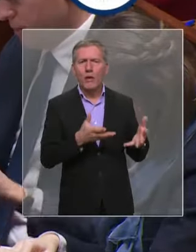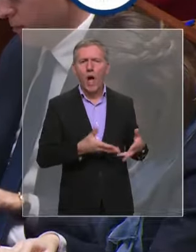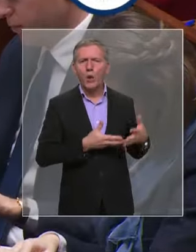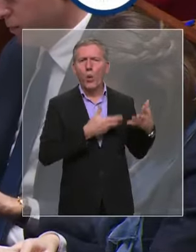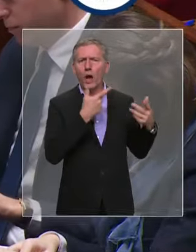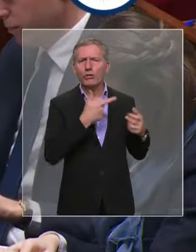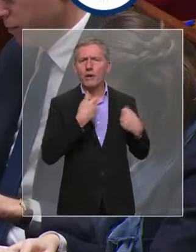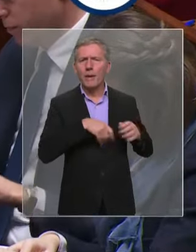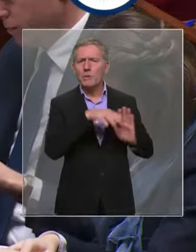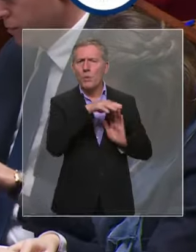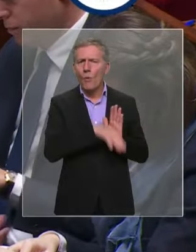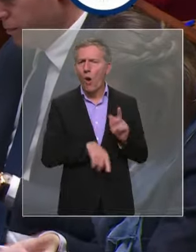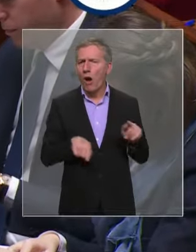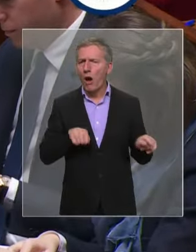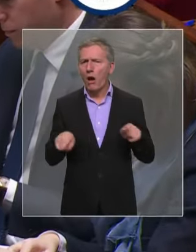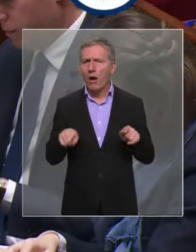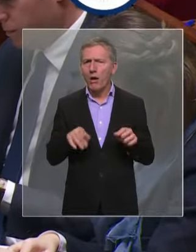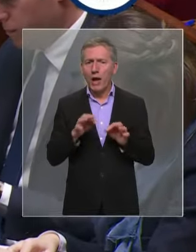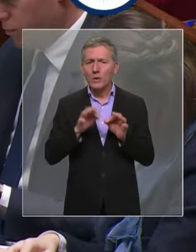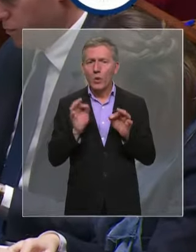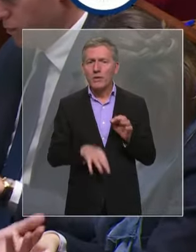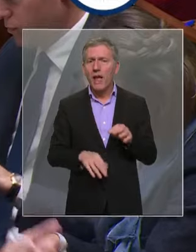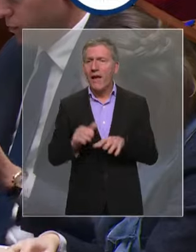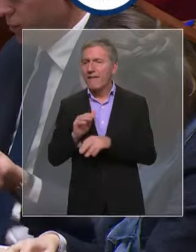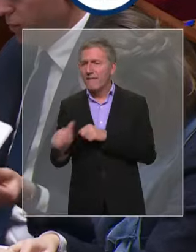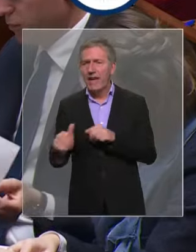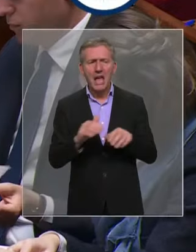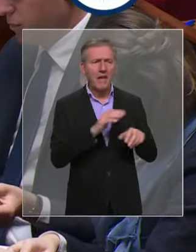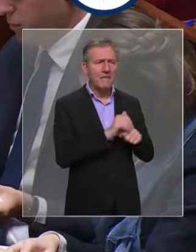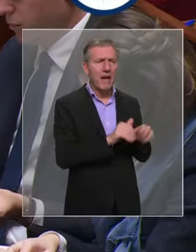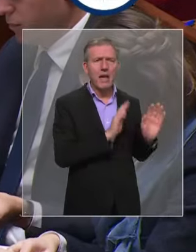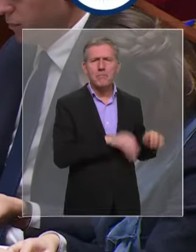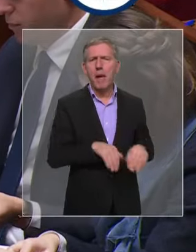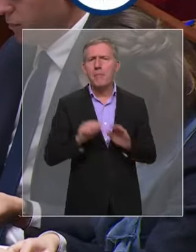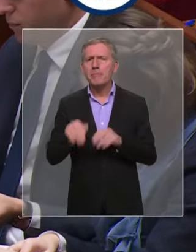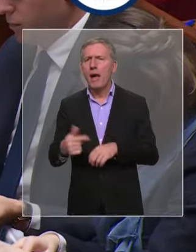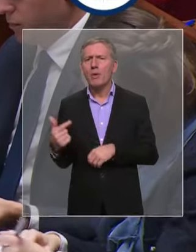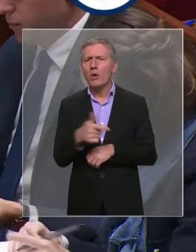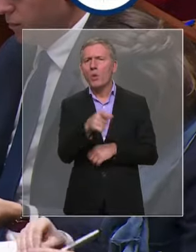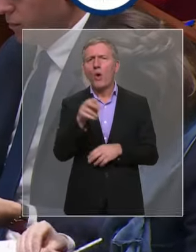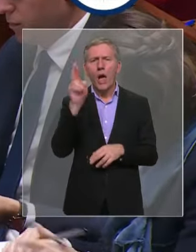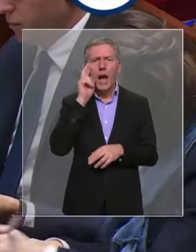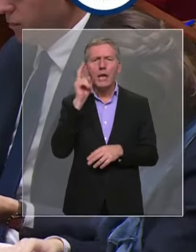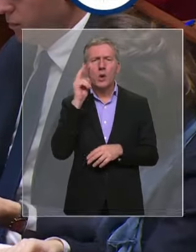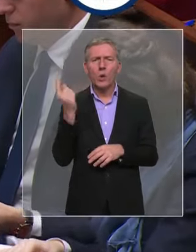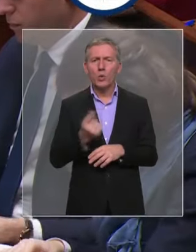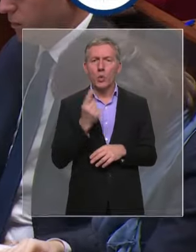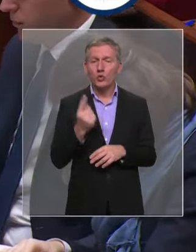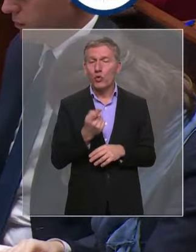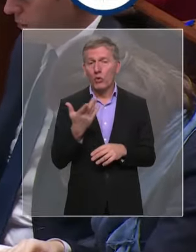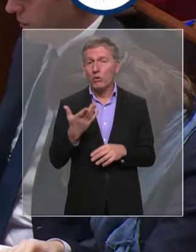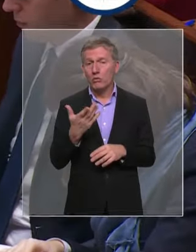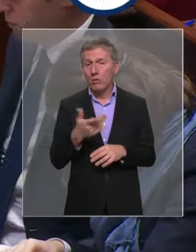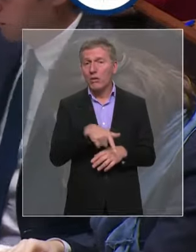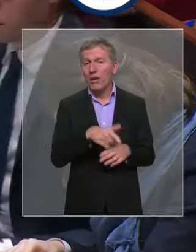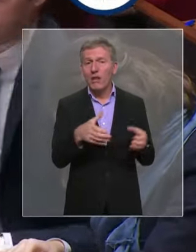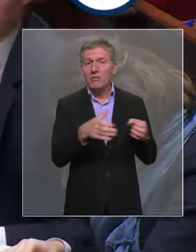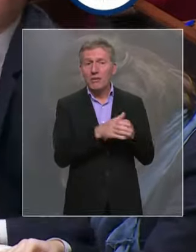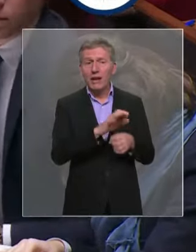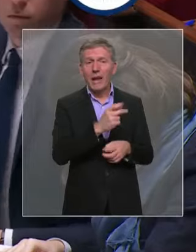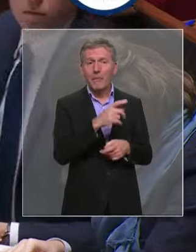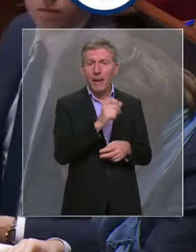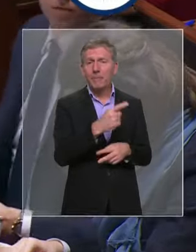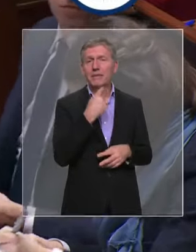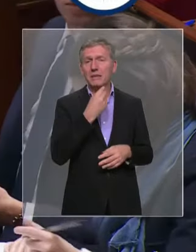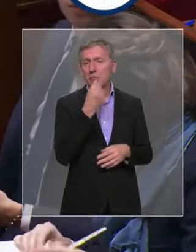encouragent à dépenser moins, et qu'à la fin, quoi qu'on fasse, vous finissiez par dire que vous avez raison. La CAPEB s'est réjouie, la